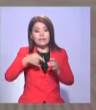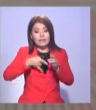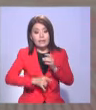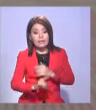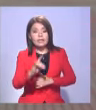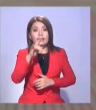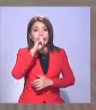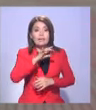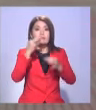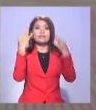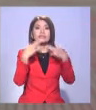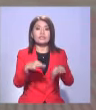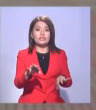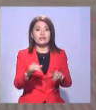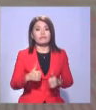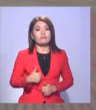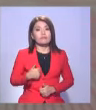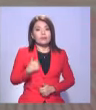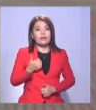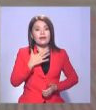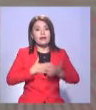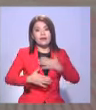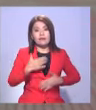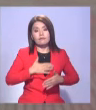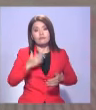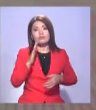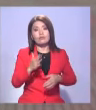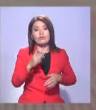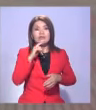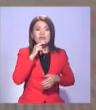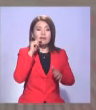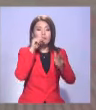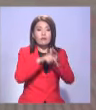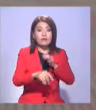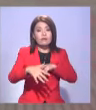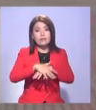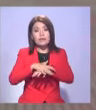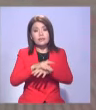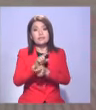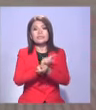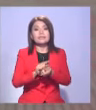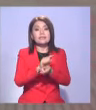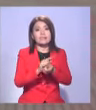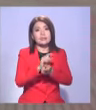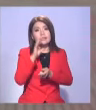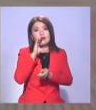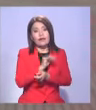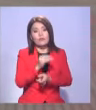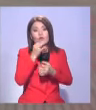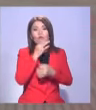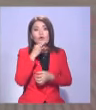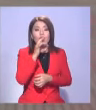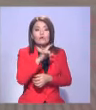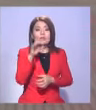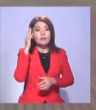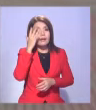егемен елде өмір сүріп жатқанын мақтан тұтады, қуанады. Саяси процестерге араласып, елдегі жағдайларға өзгеріс енгізе алады. Бұл көп адамға